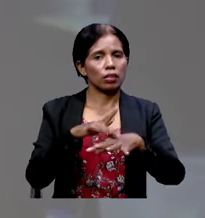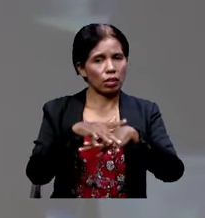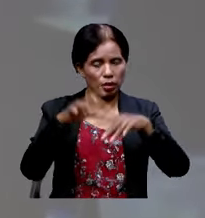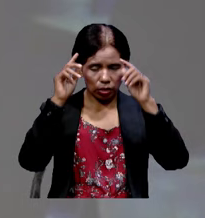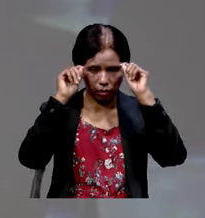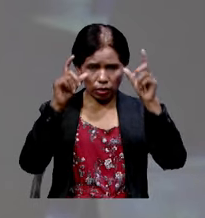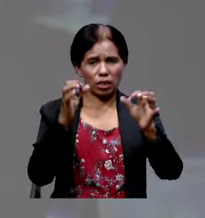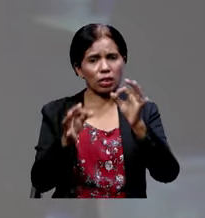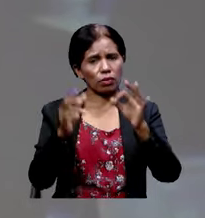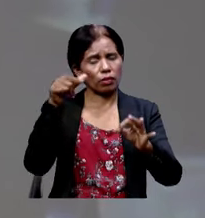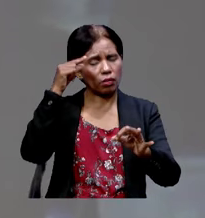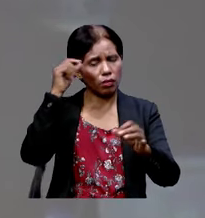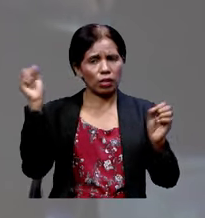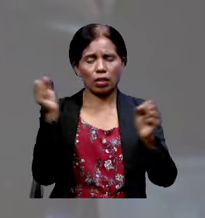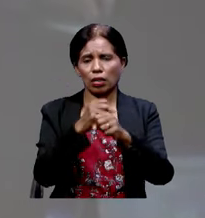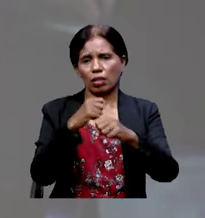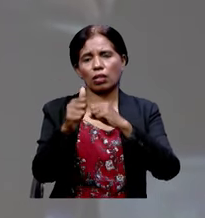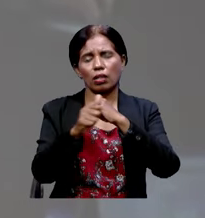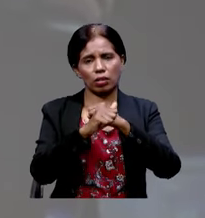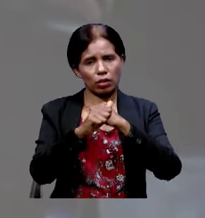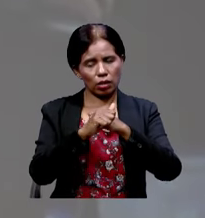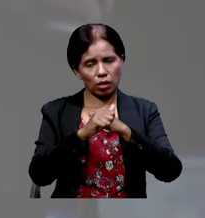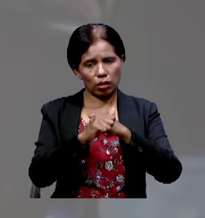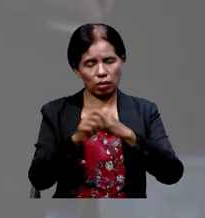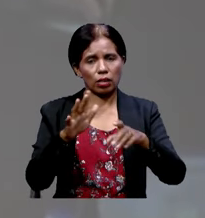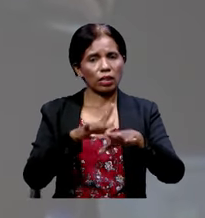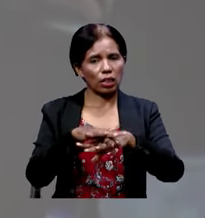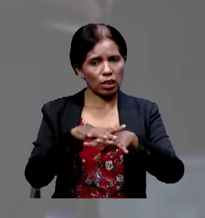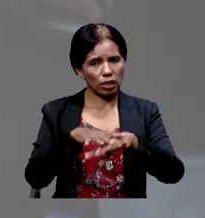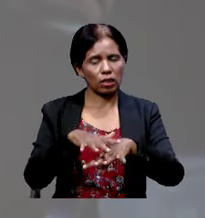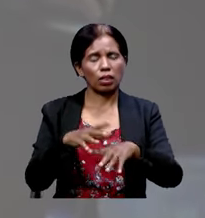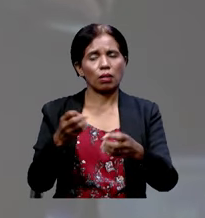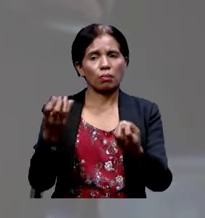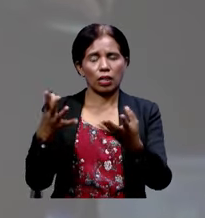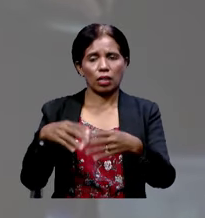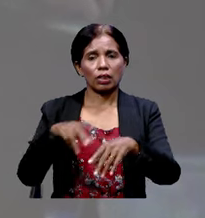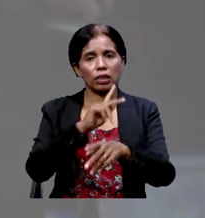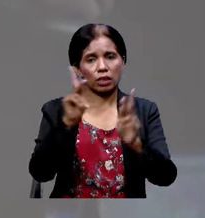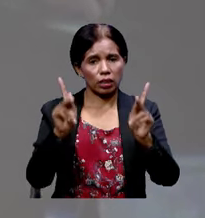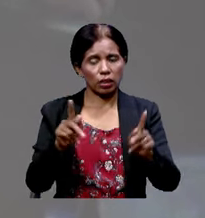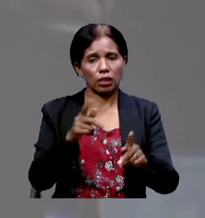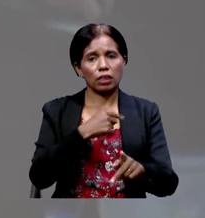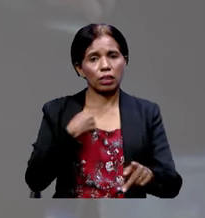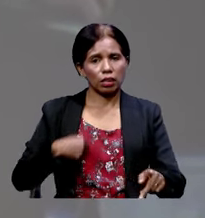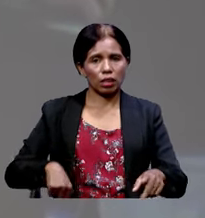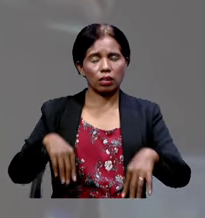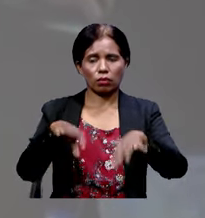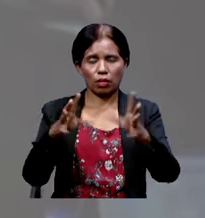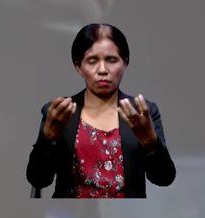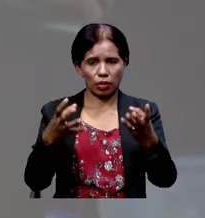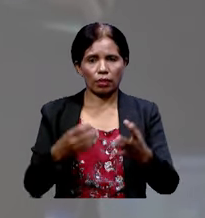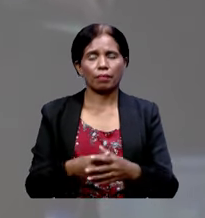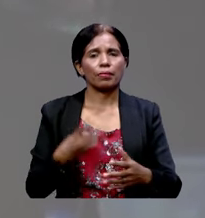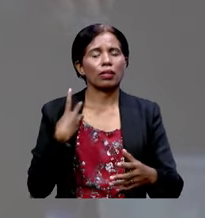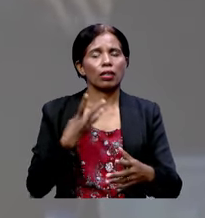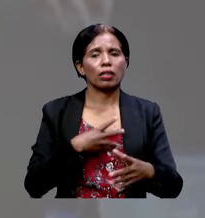Se governo la halo asaun batais tekstil kopia nebe makbara ki loza sineza sira maka itanya tais